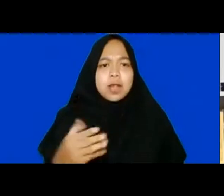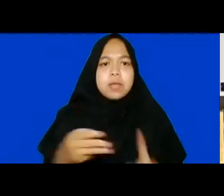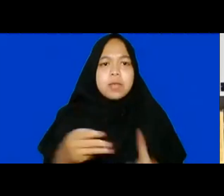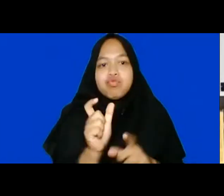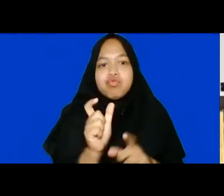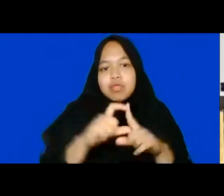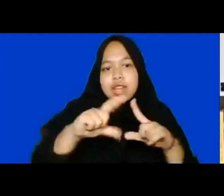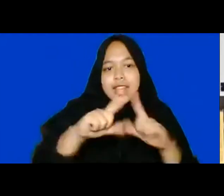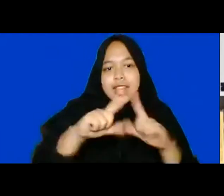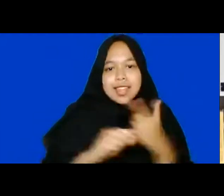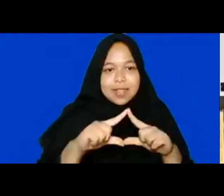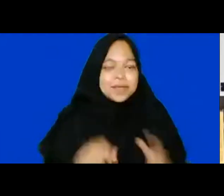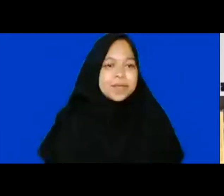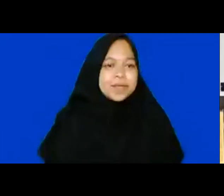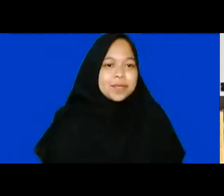Salam budaya.